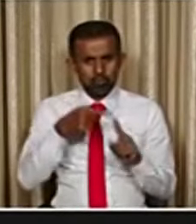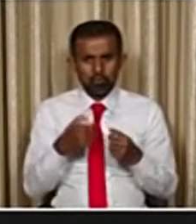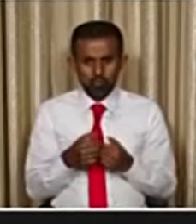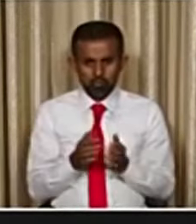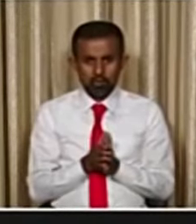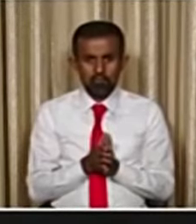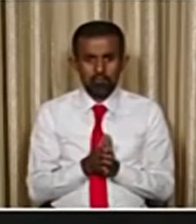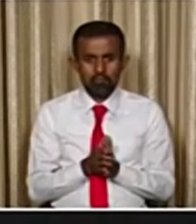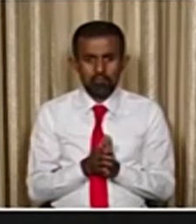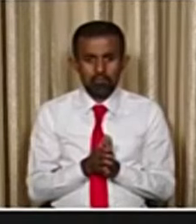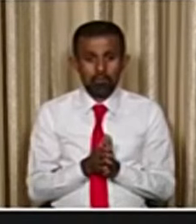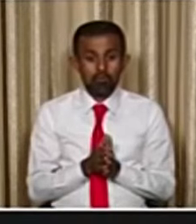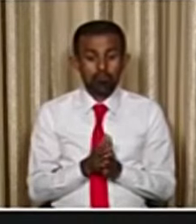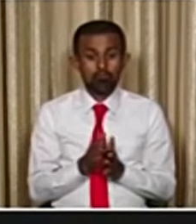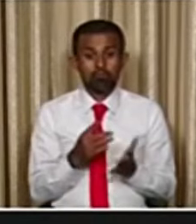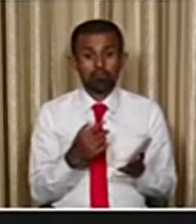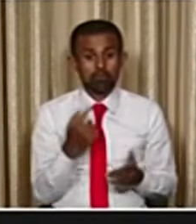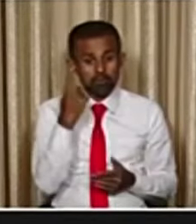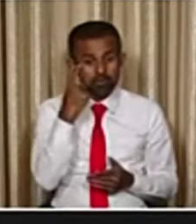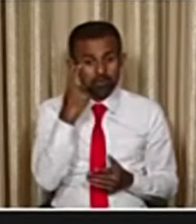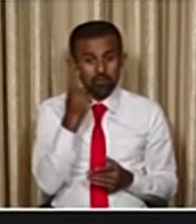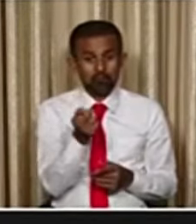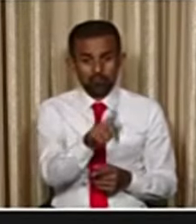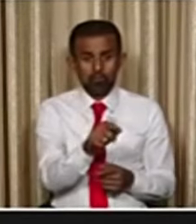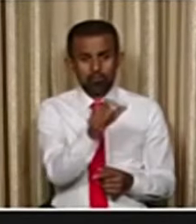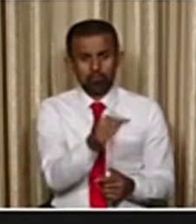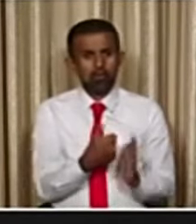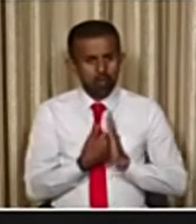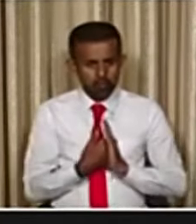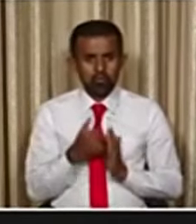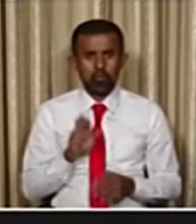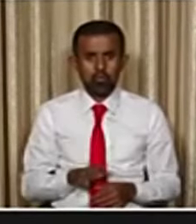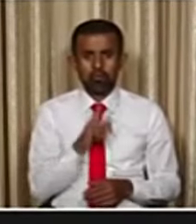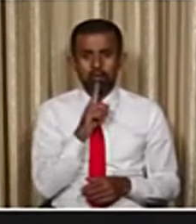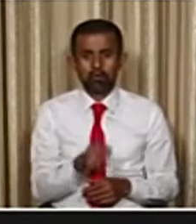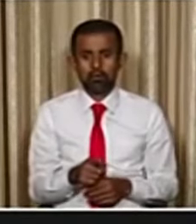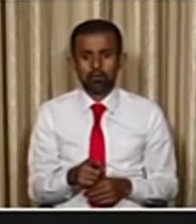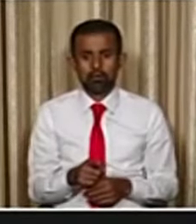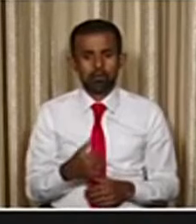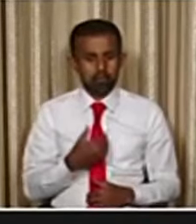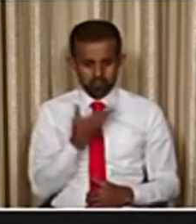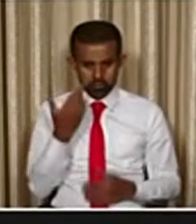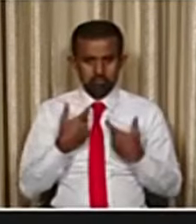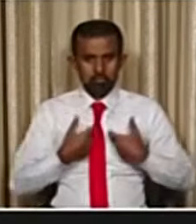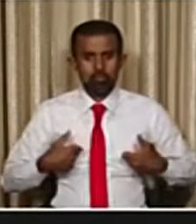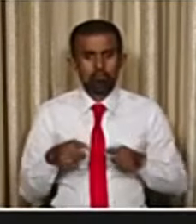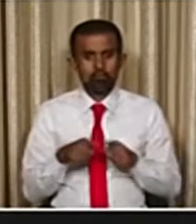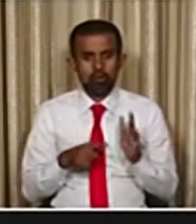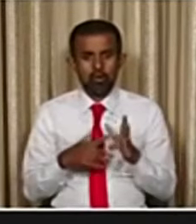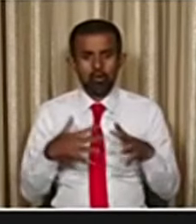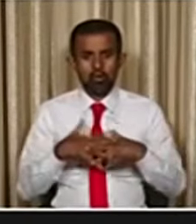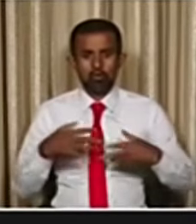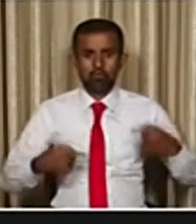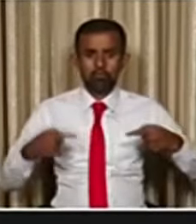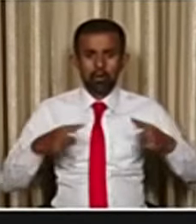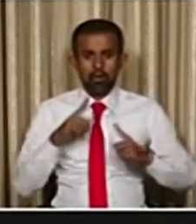විසින් සුවිශේෂීකරණයට ලක් වෙච්ච කාරණාවල්දී අනිකාට ගෞරව කළ යුතු කියන කාරණේ මම මතු කරන්නේ. මටත් පුළුවන් නීතිඥ කෙනෙක්ට නීතිය සම්බන්ධ විවාදයකට